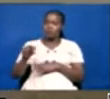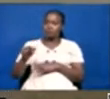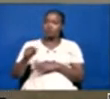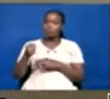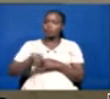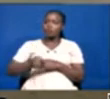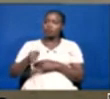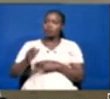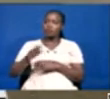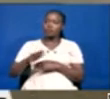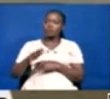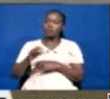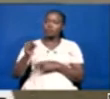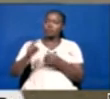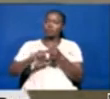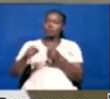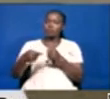kura